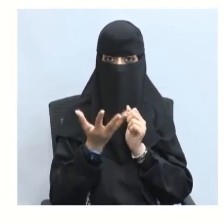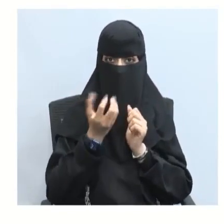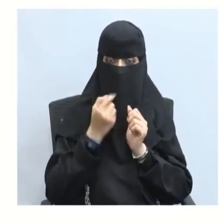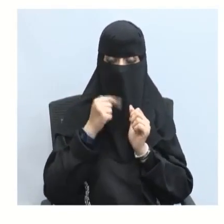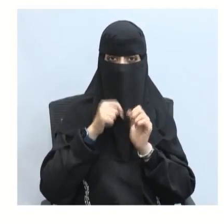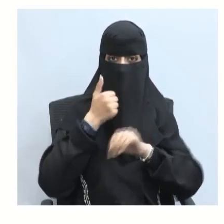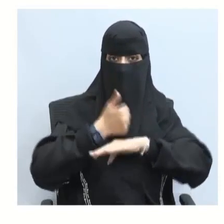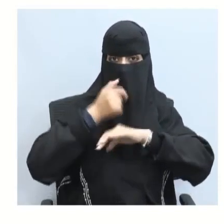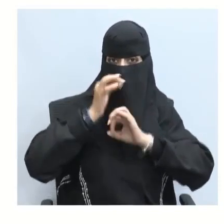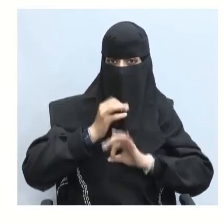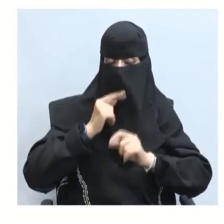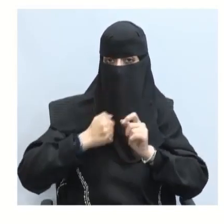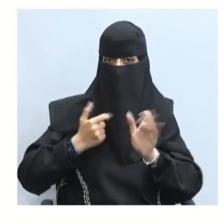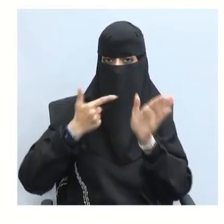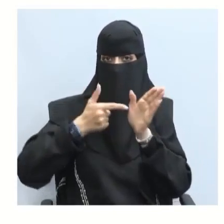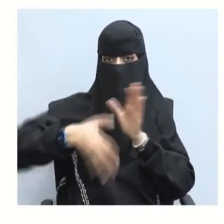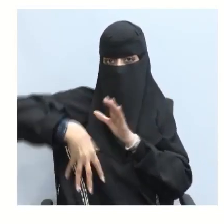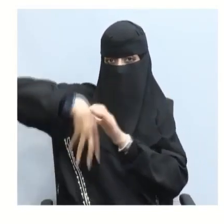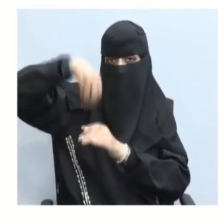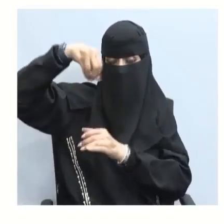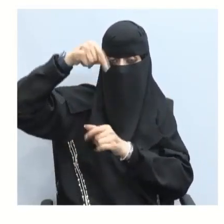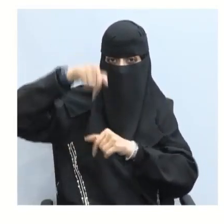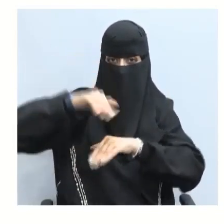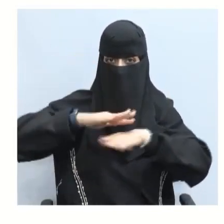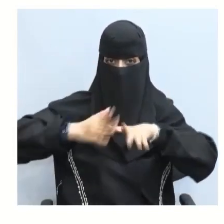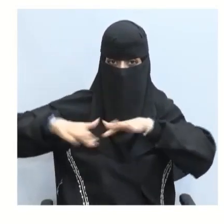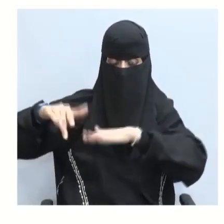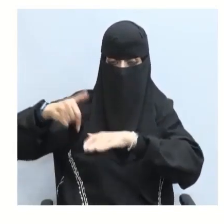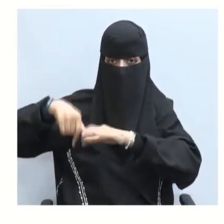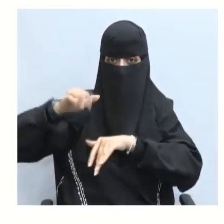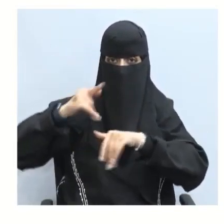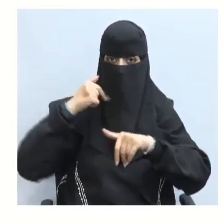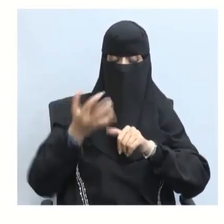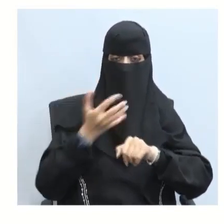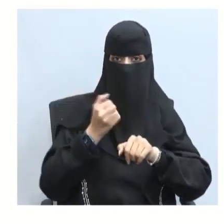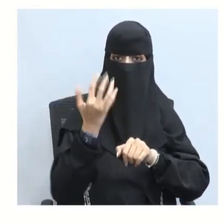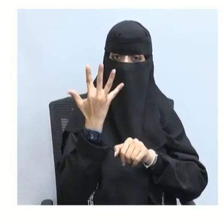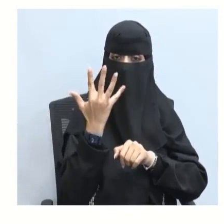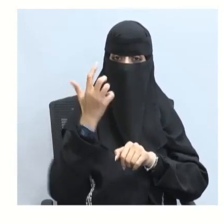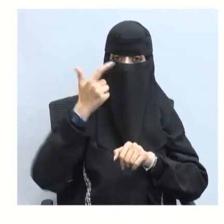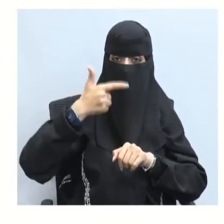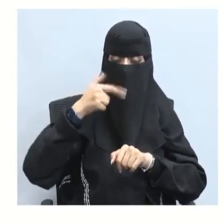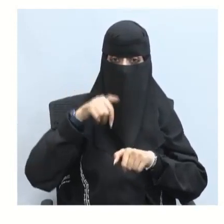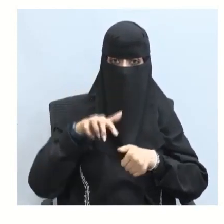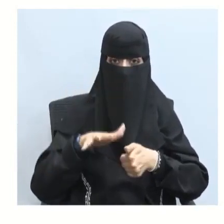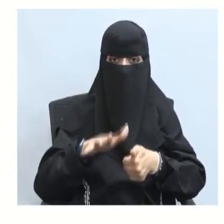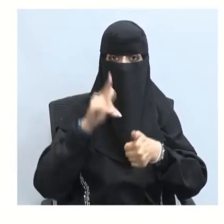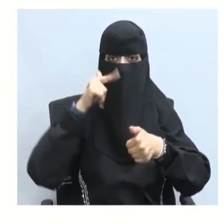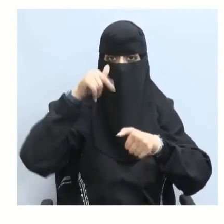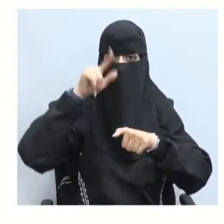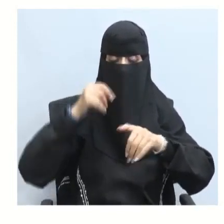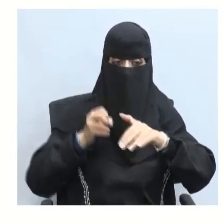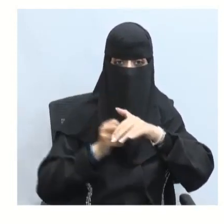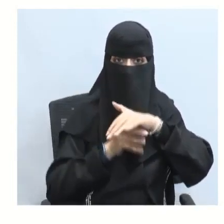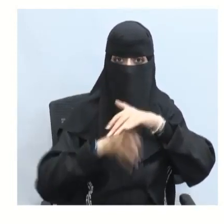للكربونات هو النفط المستخرج من قاع البحر يتم ضخ حوالي 75 مليون برميل نفط يوميا من